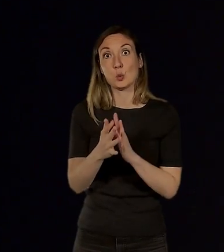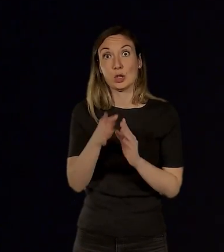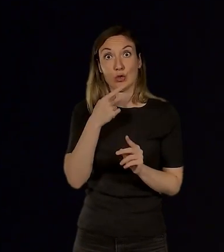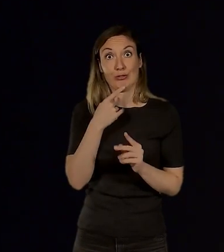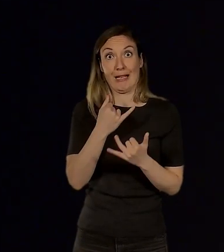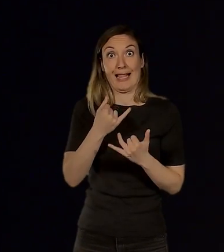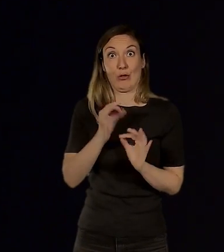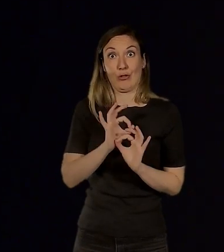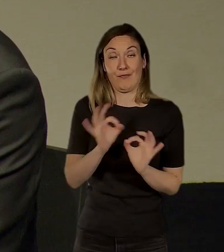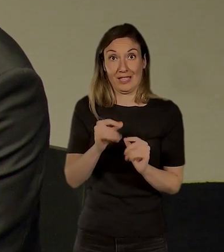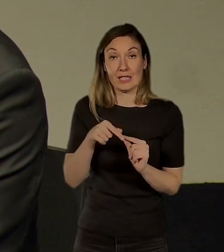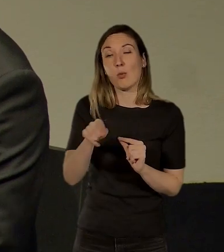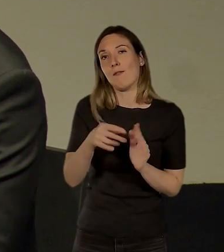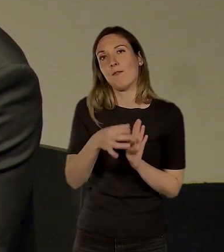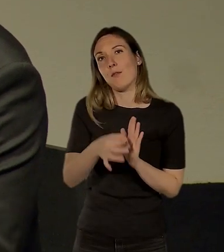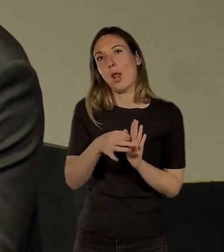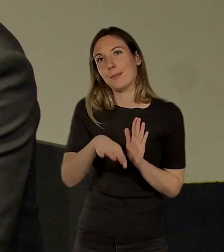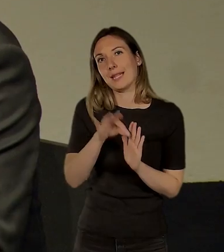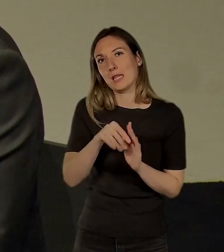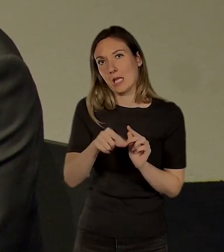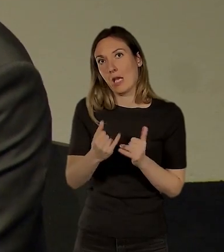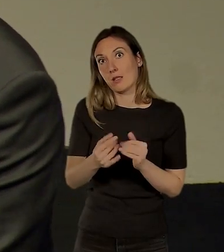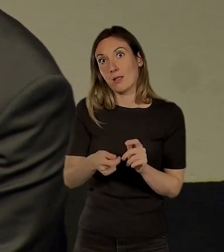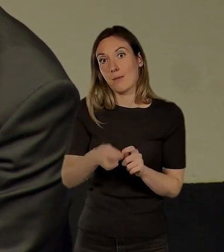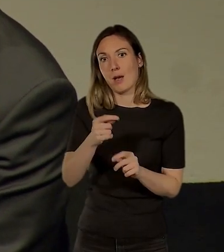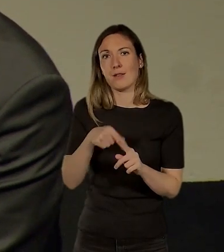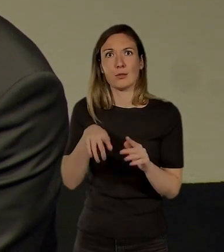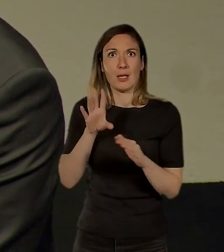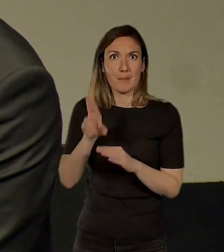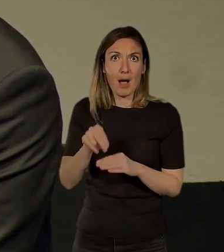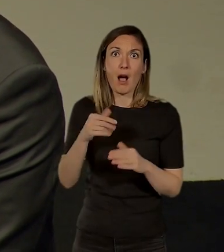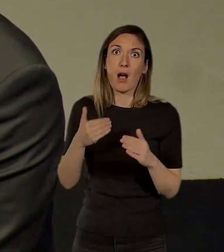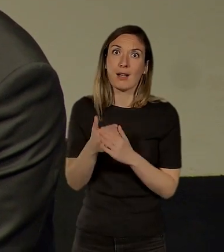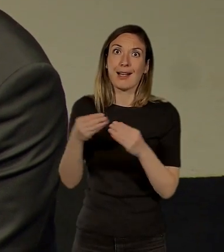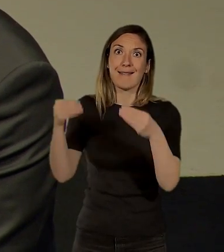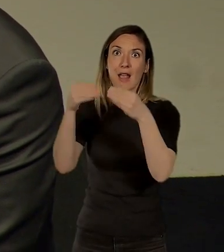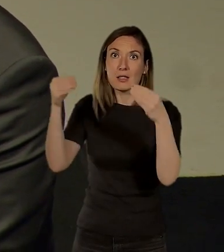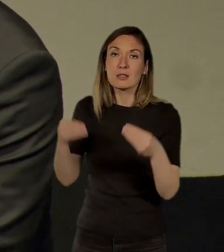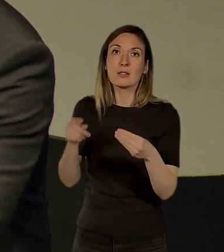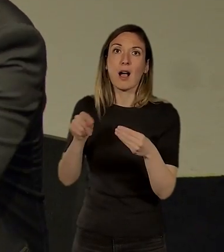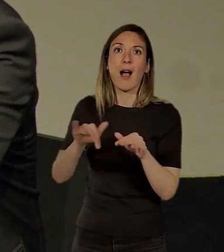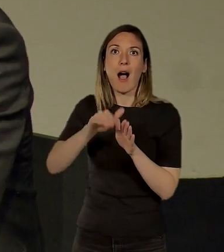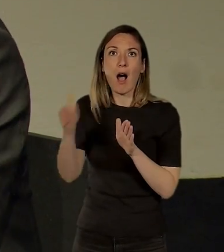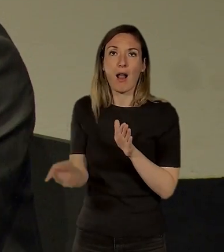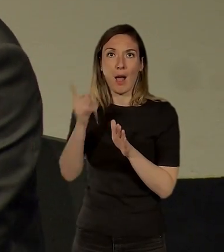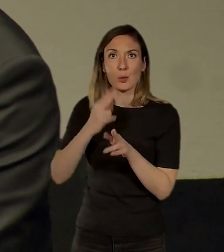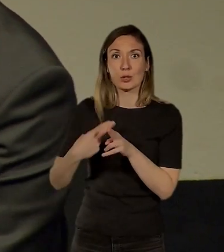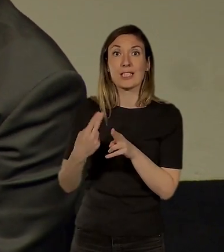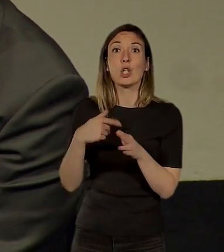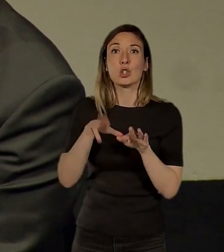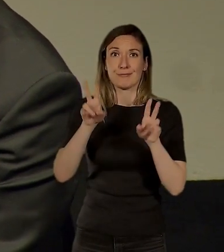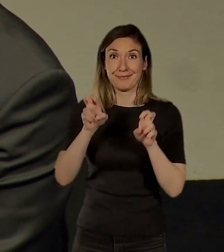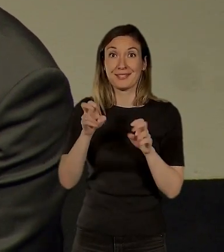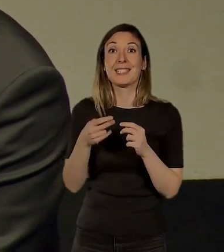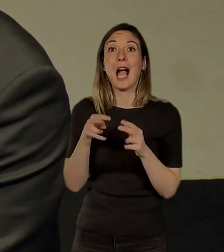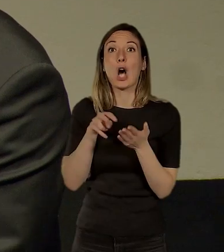prezentovaná, té desky, kterou máme dneska nad novou odbavovací halu a kterou musíme rekonstruovat, tak ten chodníček smrti